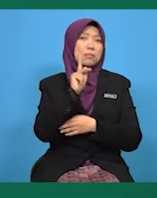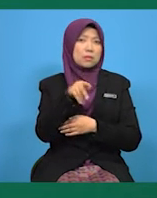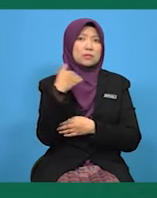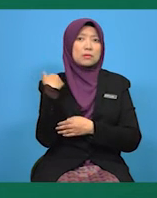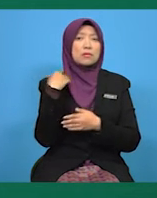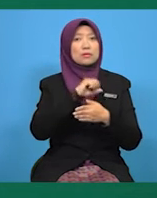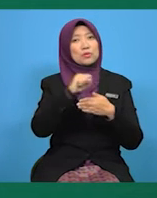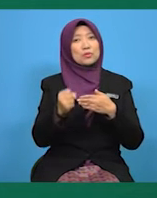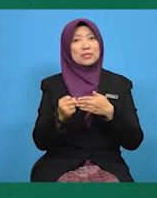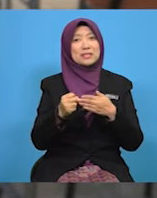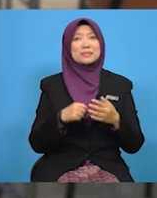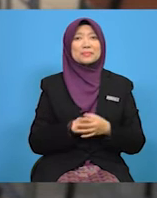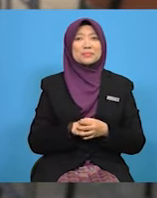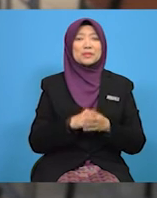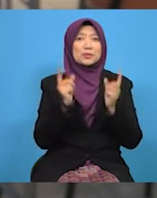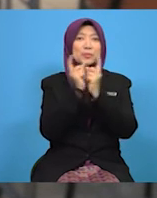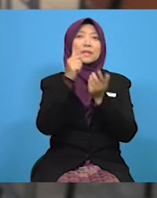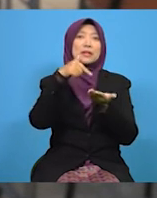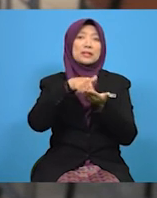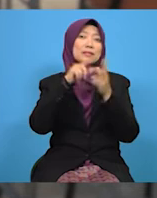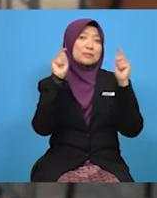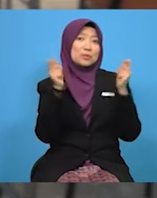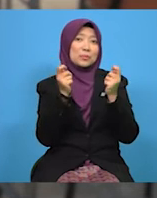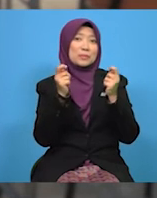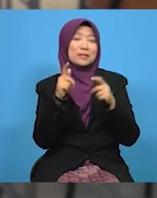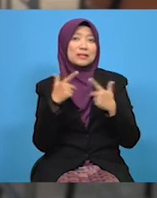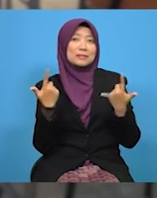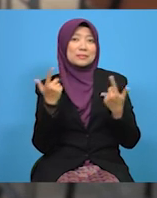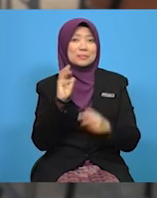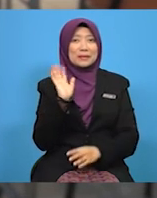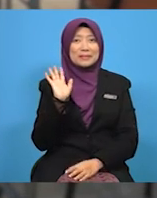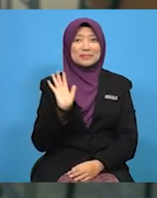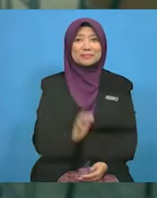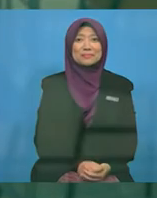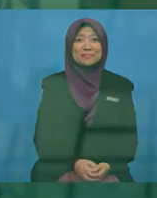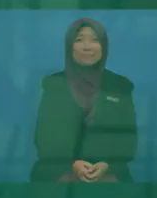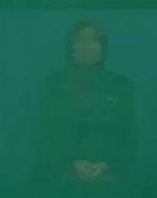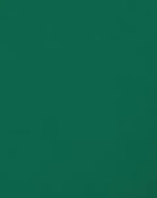pasti ada solusi. Jumpa lagi di topik seterusnya. Bye.